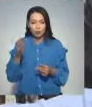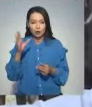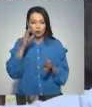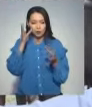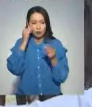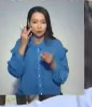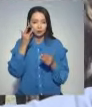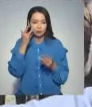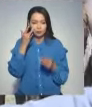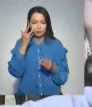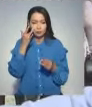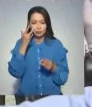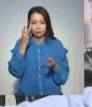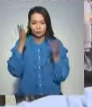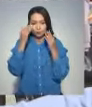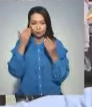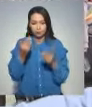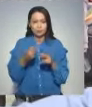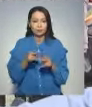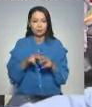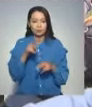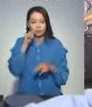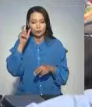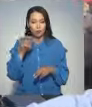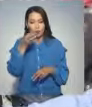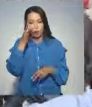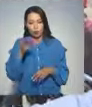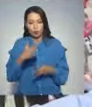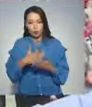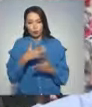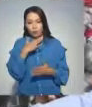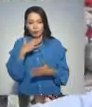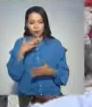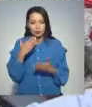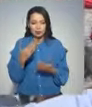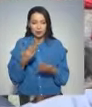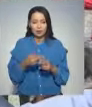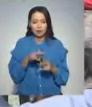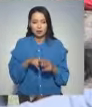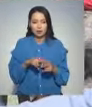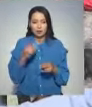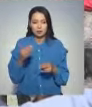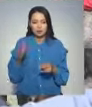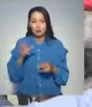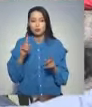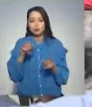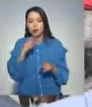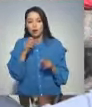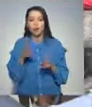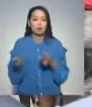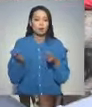алып келеміз. Баяғы ол кісі де өзі көкпар шапқан кісі. Сол кісілердің ақылдарын қалай басу керек, қалай тарту